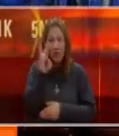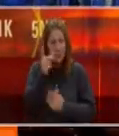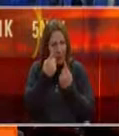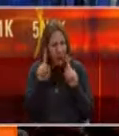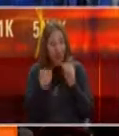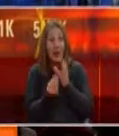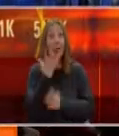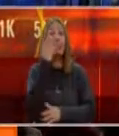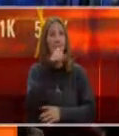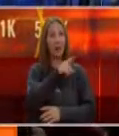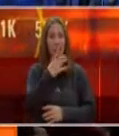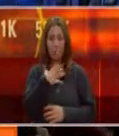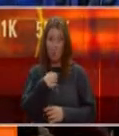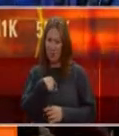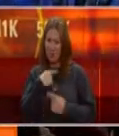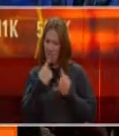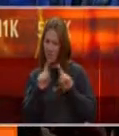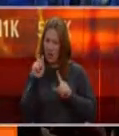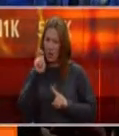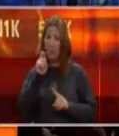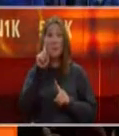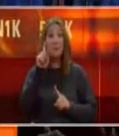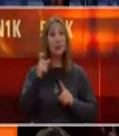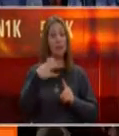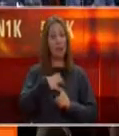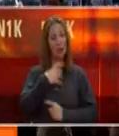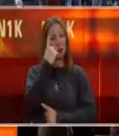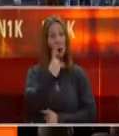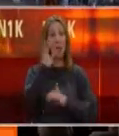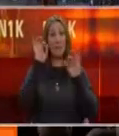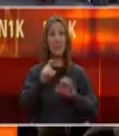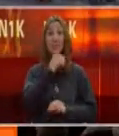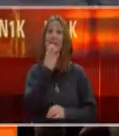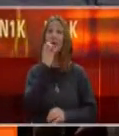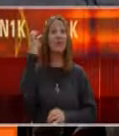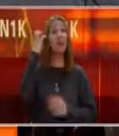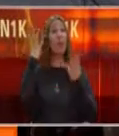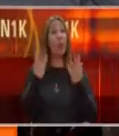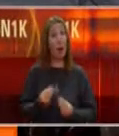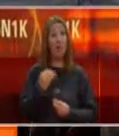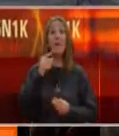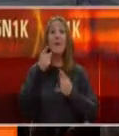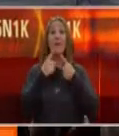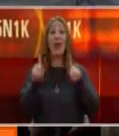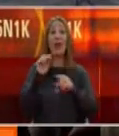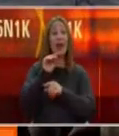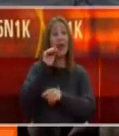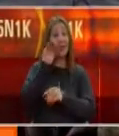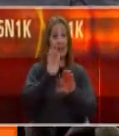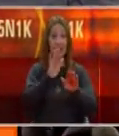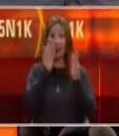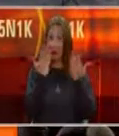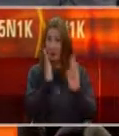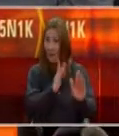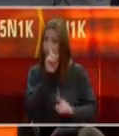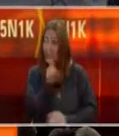yaratanın, kendileri de acaba biz de fark yaratan olabilir miyiz diye soracaklardır. Siz Sabancı Vakfı olarak Fark Yaratanlar Projesi'ne desteğinizi devam ettirecek